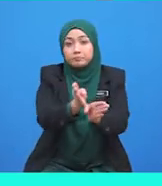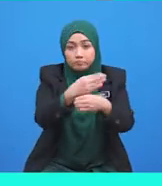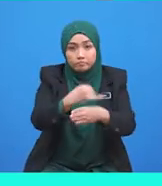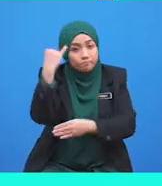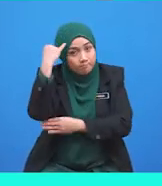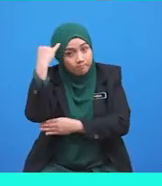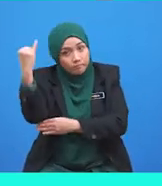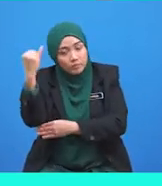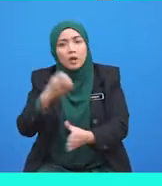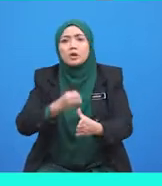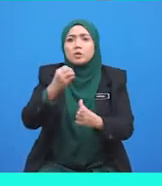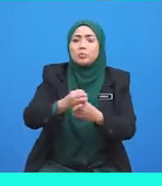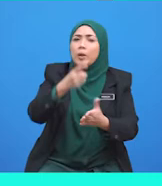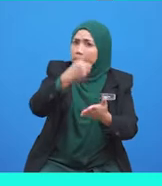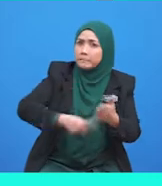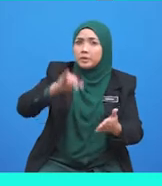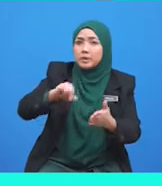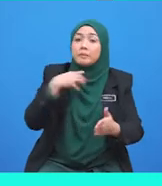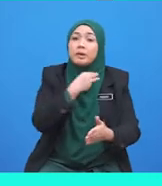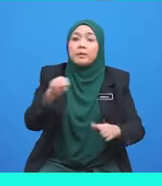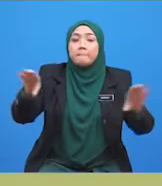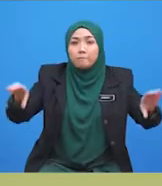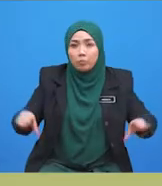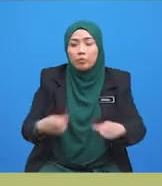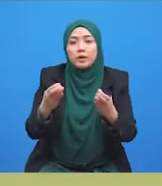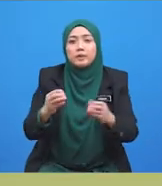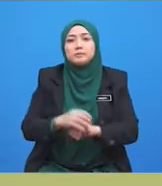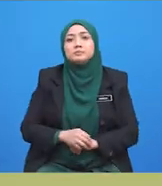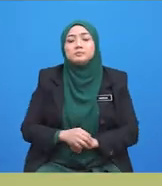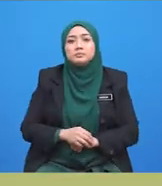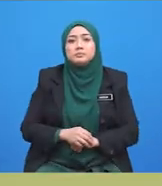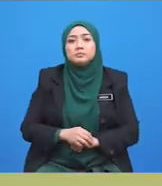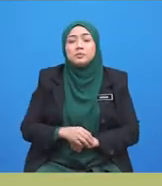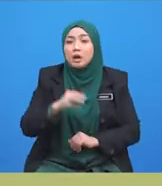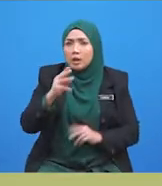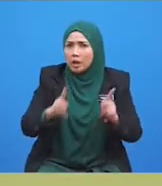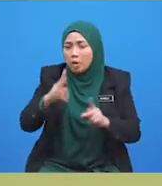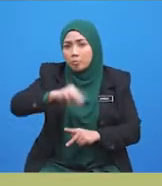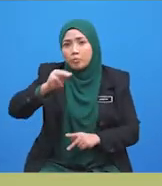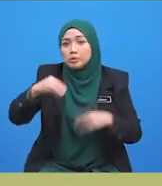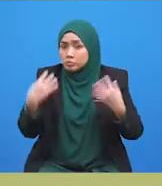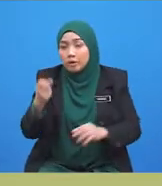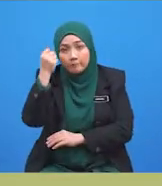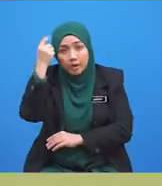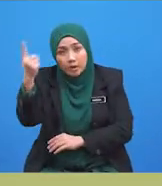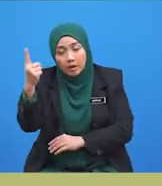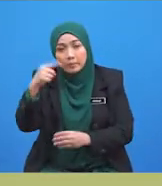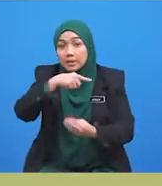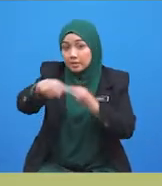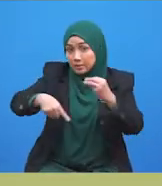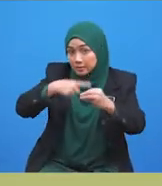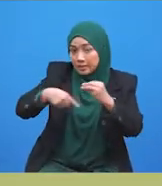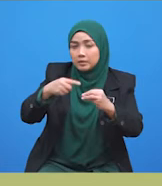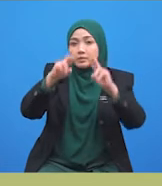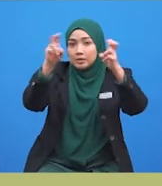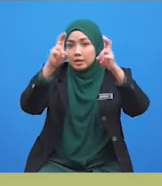idea atau tindakan terus berlaku. Sekiranya murid-murid sudah memahami topik pembelajaran kita pada